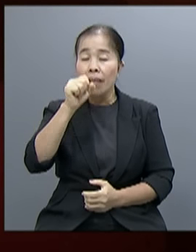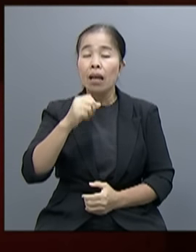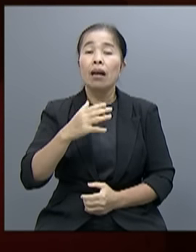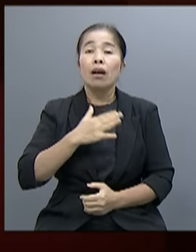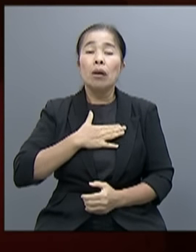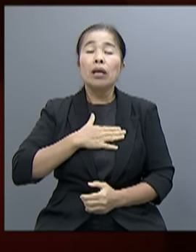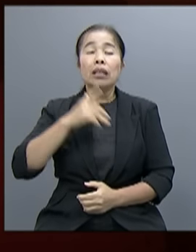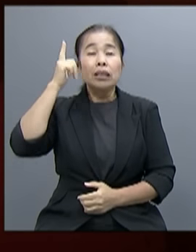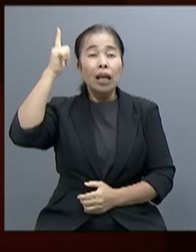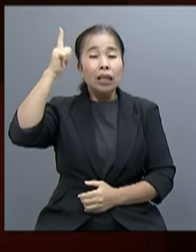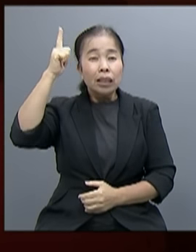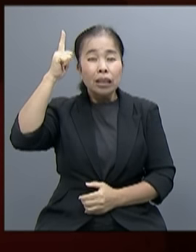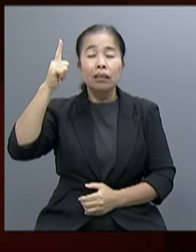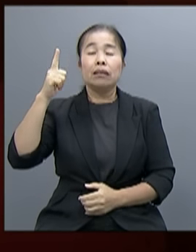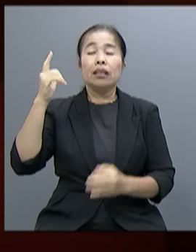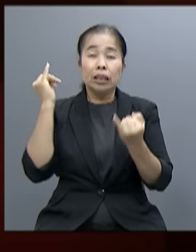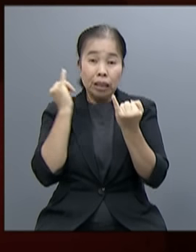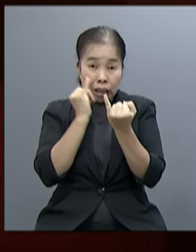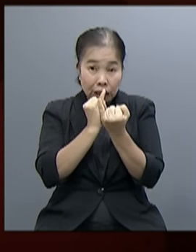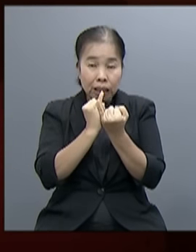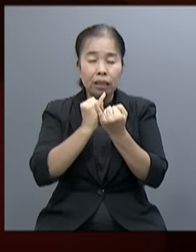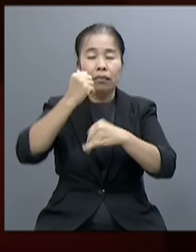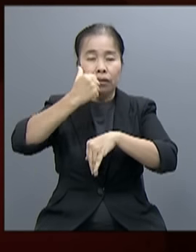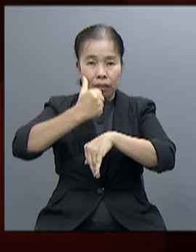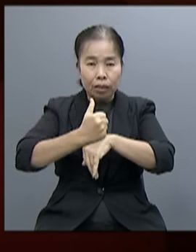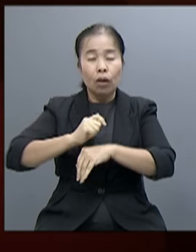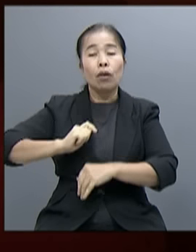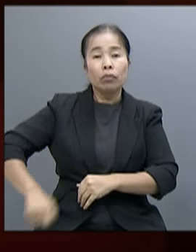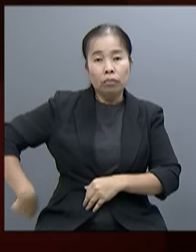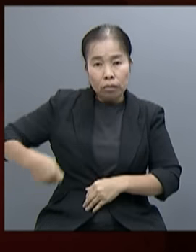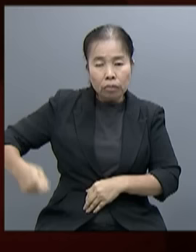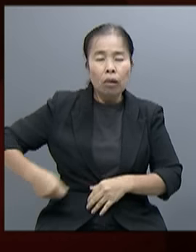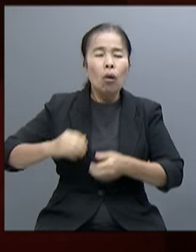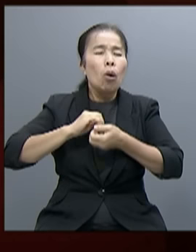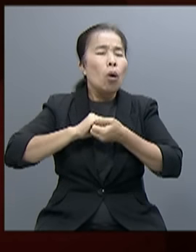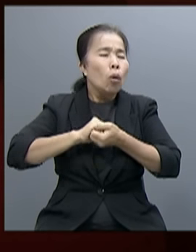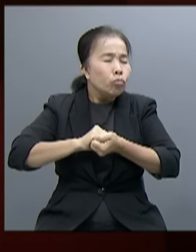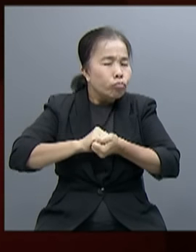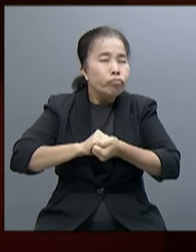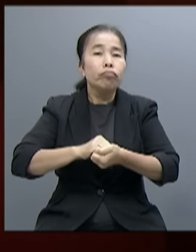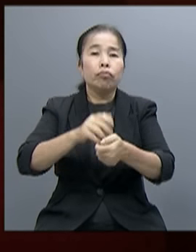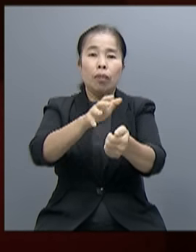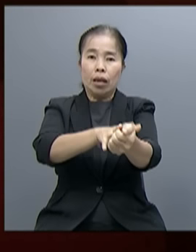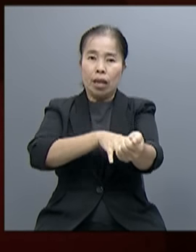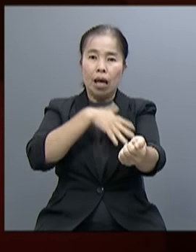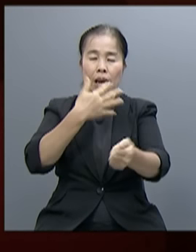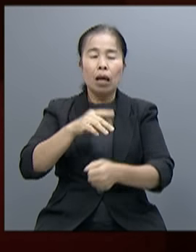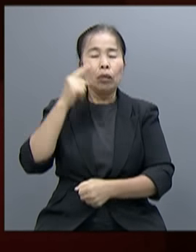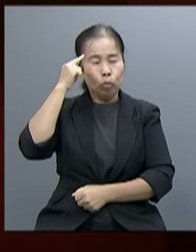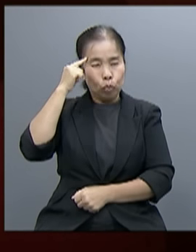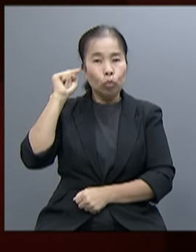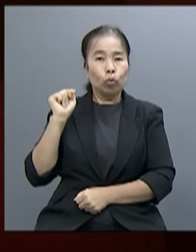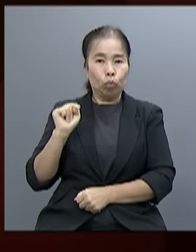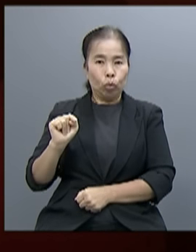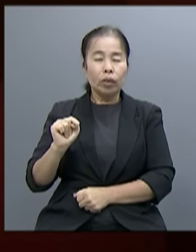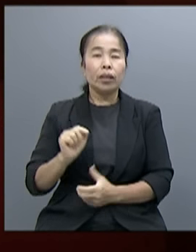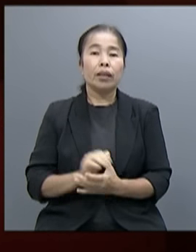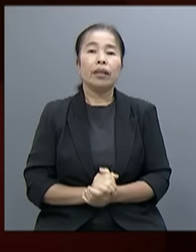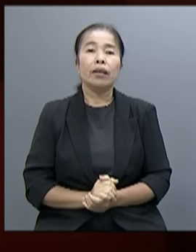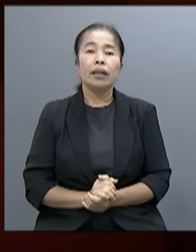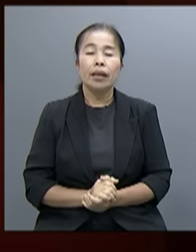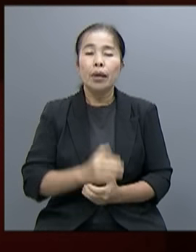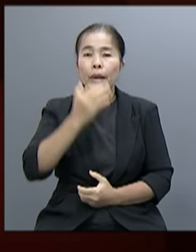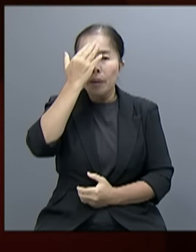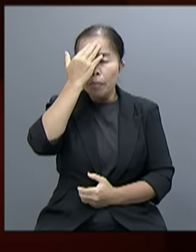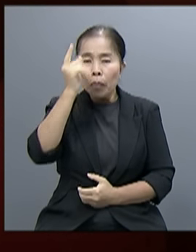คุณทักษิณกับคุณฮุนเซนเนี่ยนะครับว่ามันสัมพันธ์กันเหมือนกันก็น่าติดตามว่า